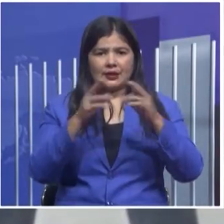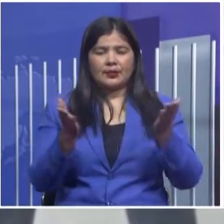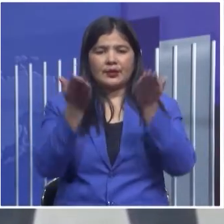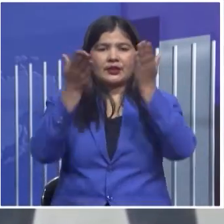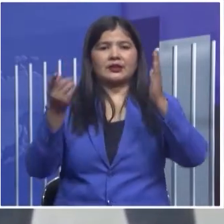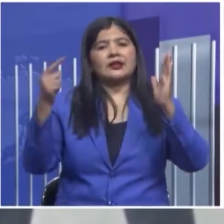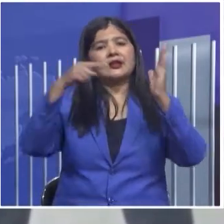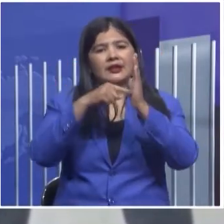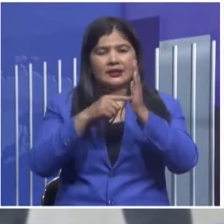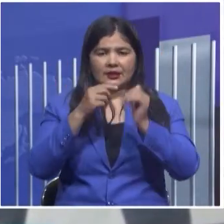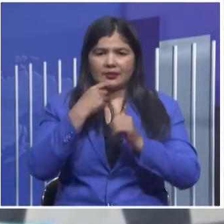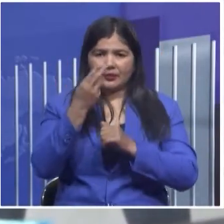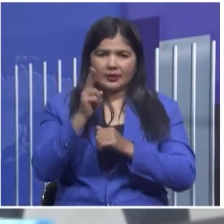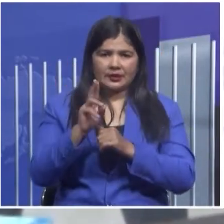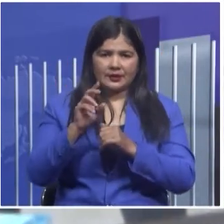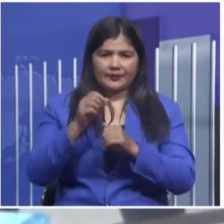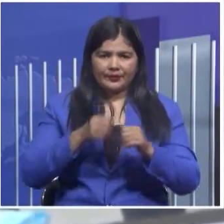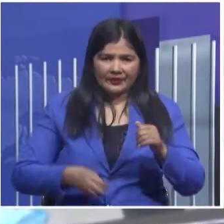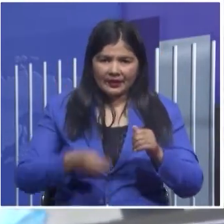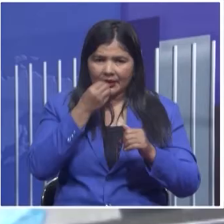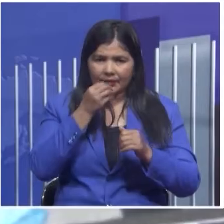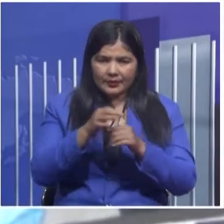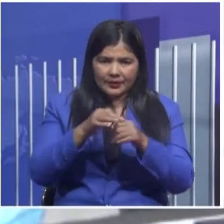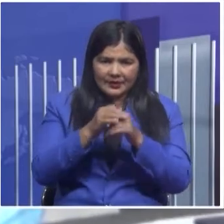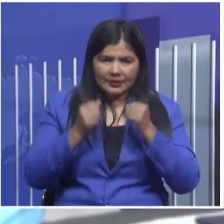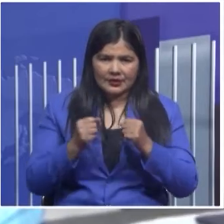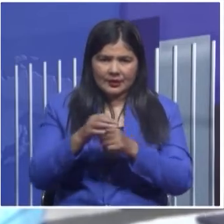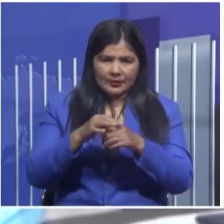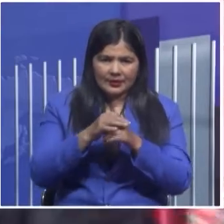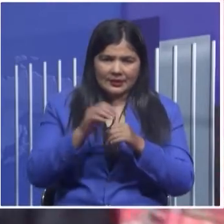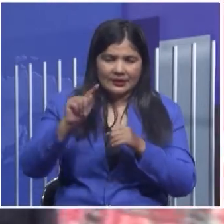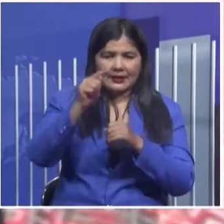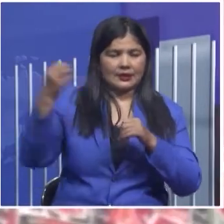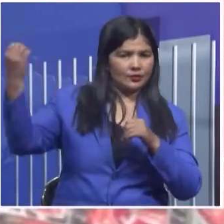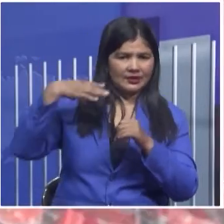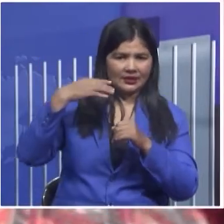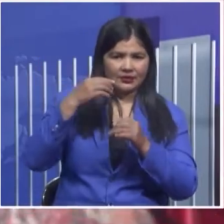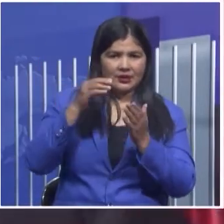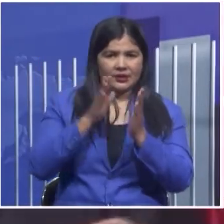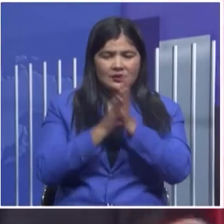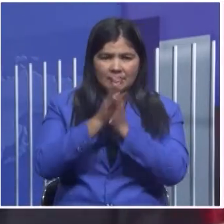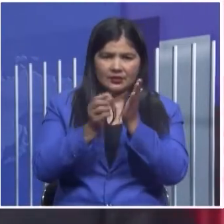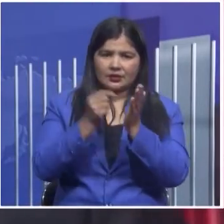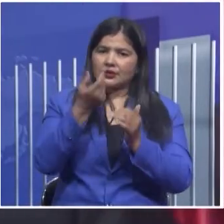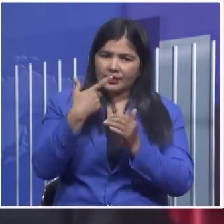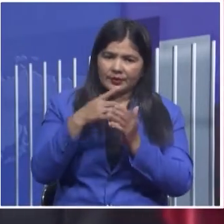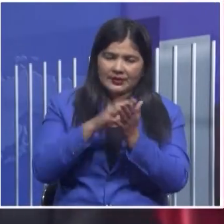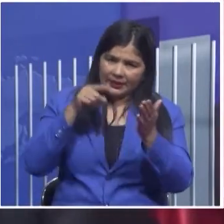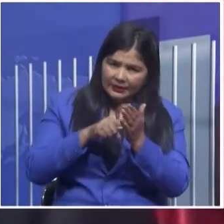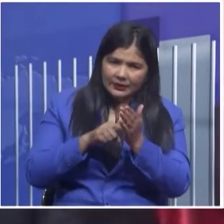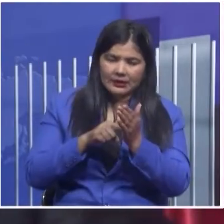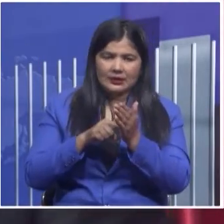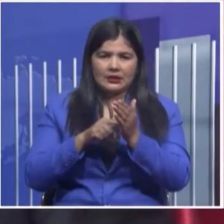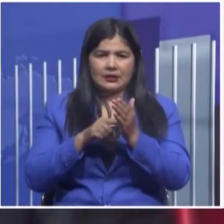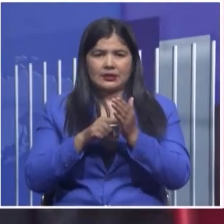गर्नुभयो। उहाँका अनुसार मुख्यमन्त्री रोजगार कार्यक्रम, एकीकृत बस्ती विकास कार्यक्रम, कर्णाली उज्यालो, जडीबुटी प्रशोधन केन्द्र, जडीबुटी